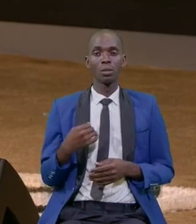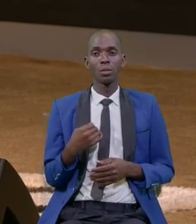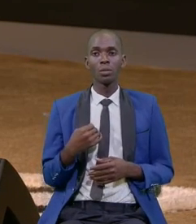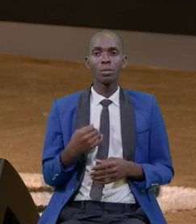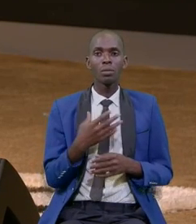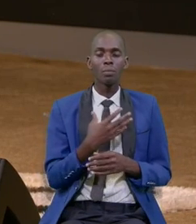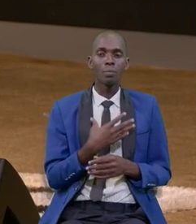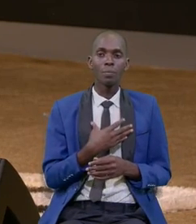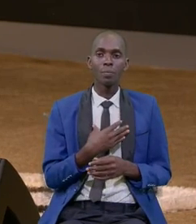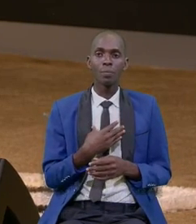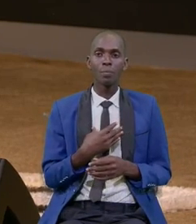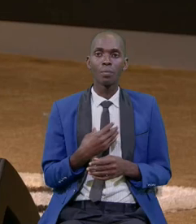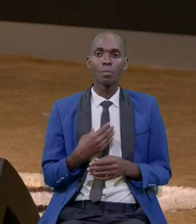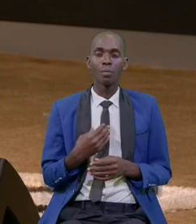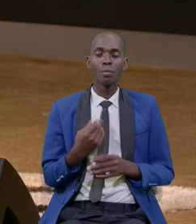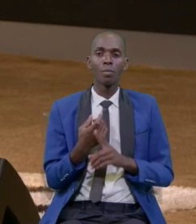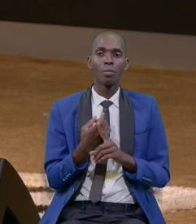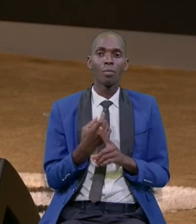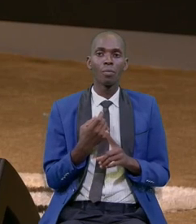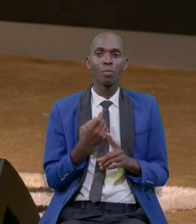vous avez dévoués